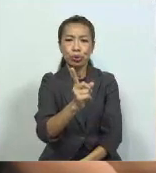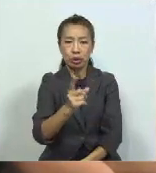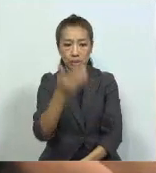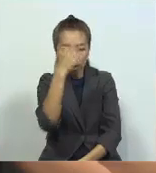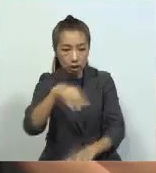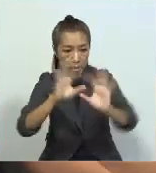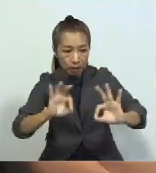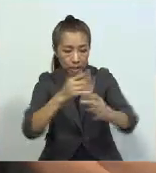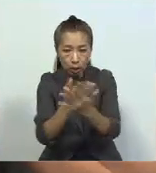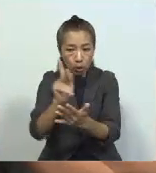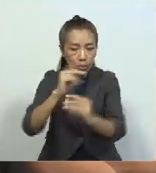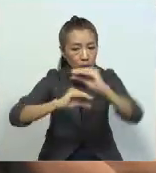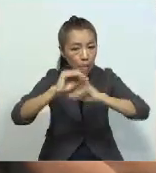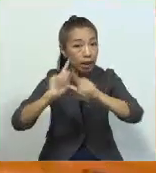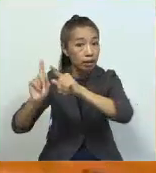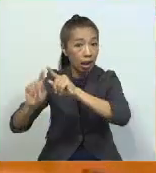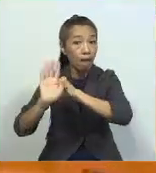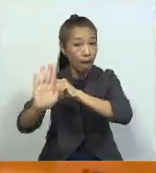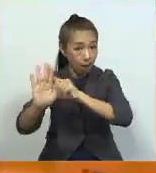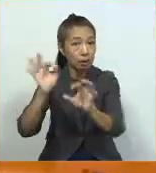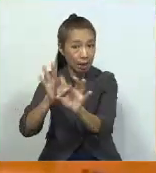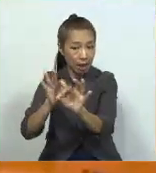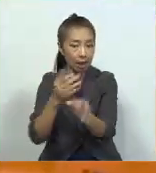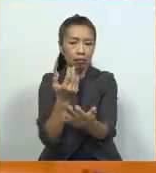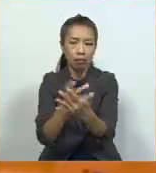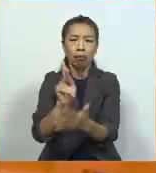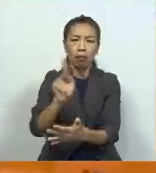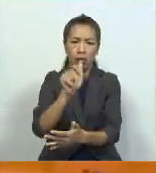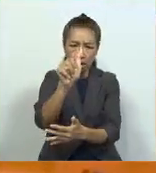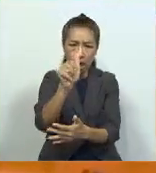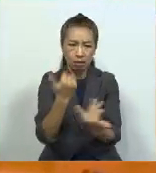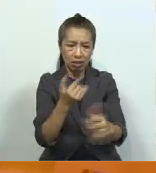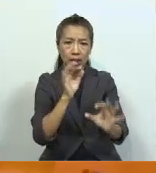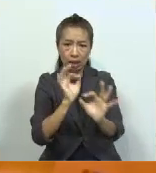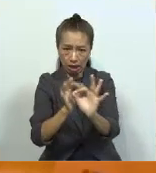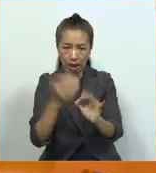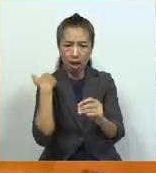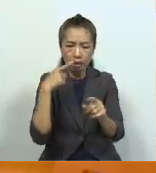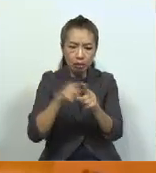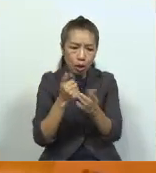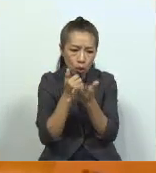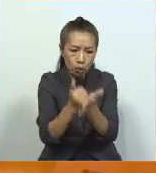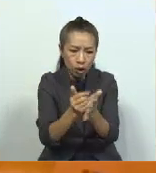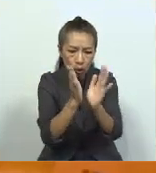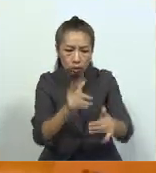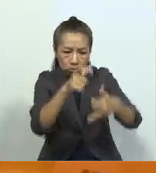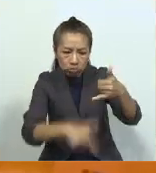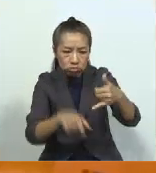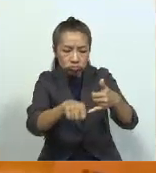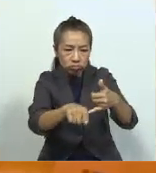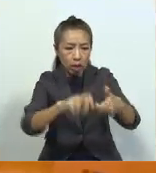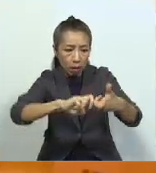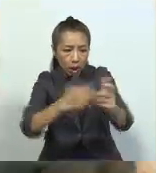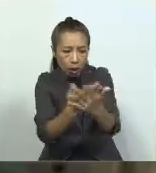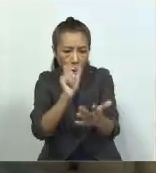พาะการขอสินเชื่อในโครงการต่างๆและธนาคารก็ยังมีการออกผลิตภัณฑ์สินเชื่อรายย่อยเพื่อใช้จ่ายฉุกเฉิน